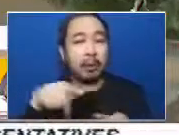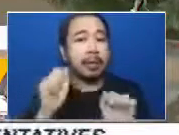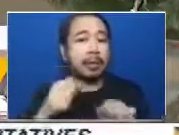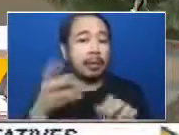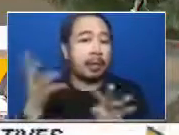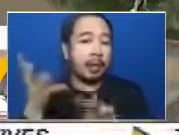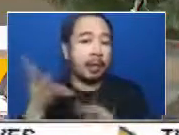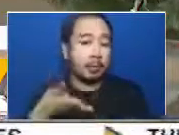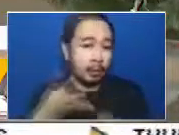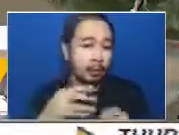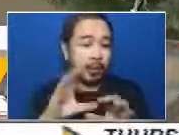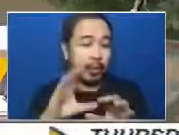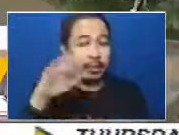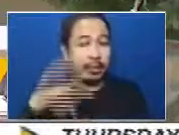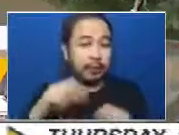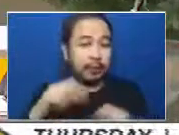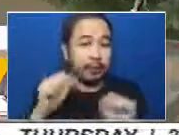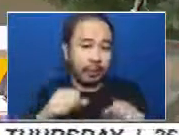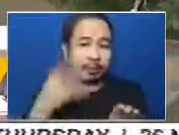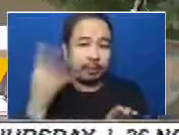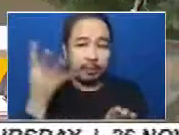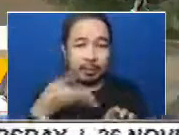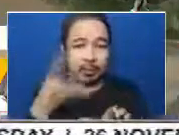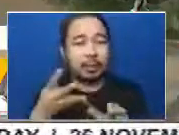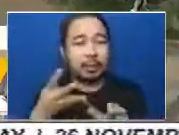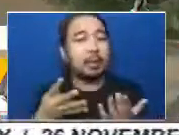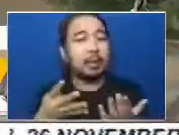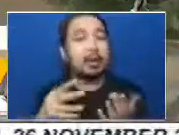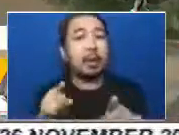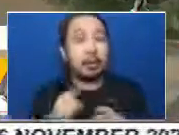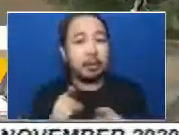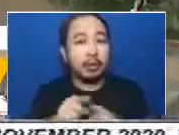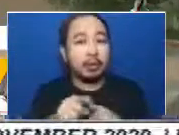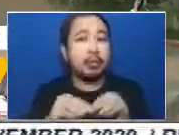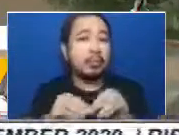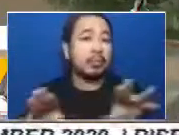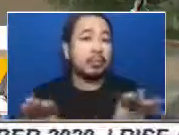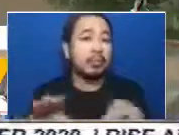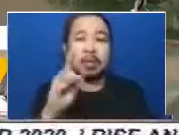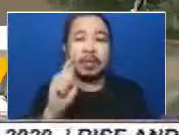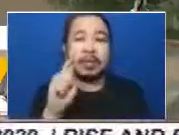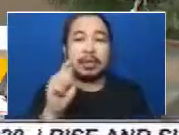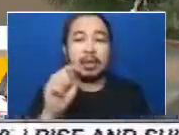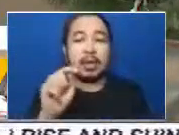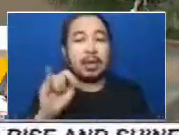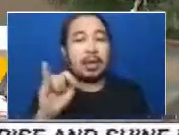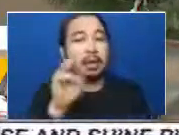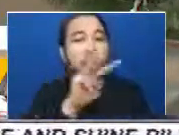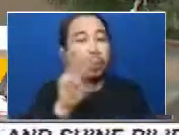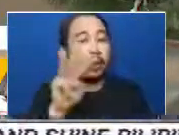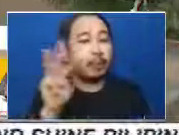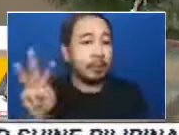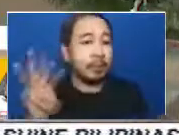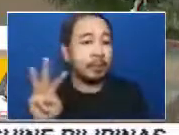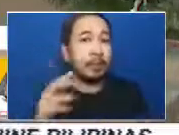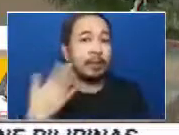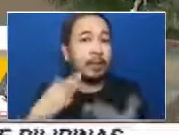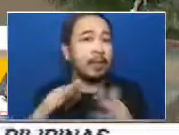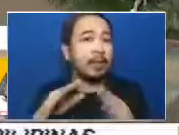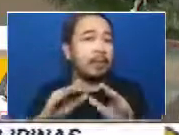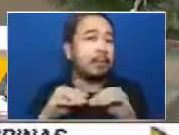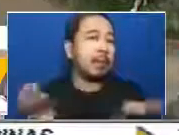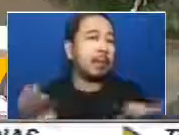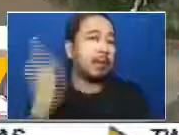malalaking store sa mga ibang bayan or malalayong bayan, hindi na siya cover dahil nga doon sa layer of